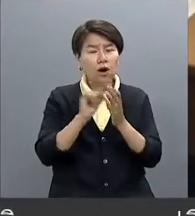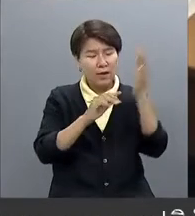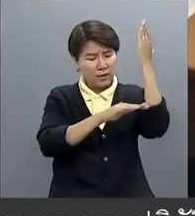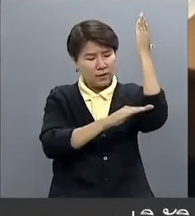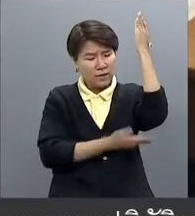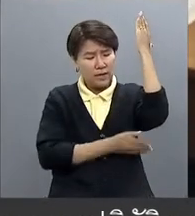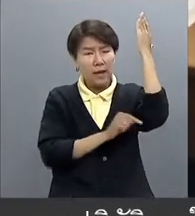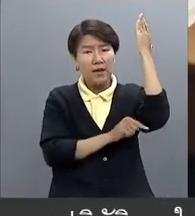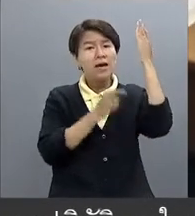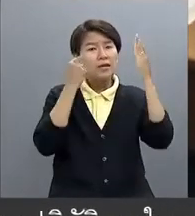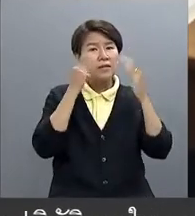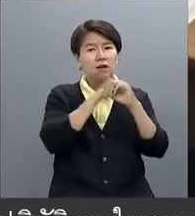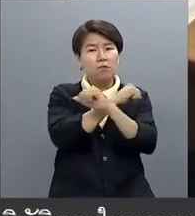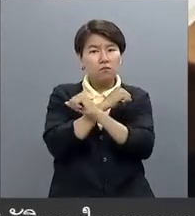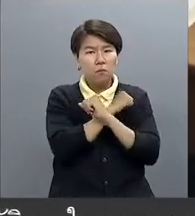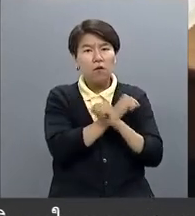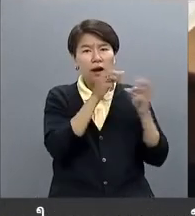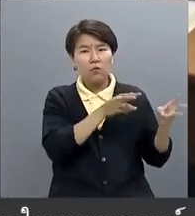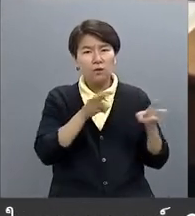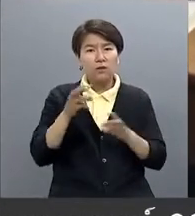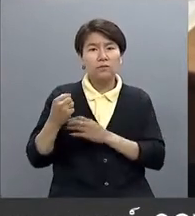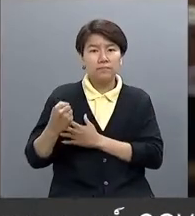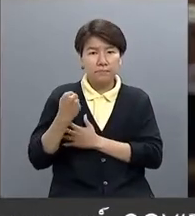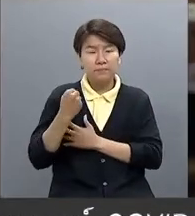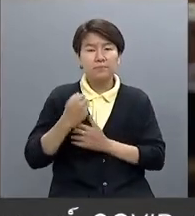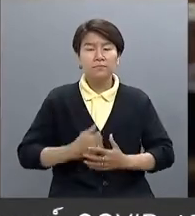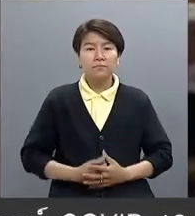ที่เข้มข้นกว่าพื้นที่อื่นๆครับ